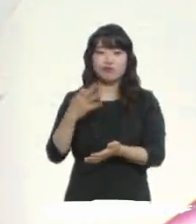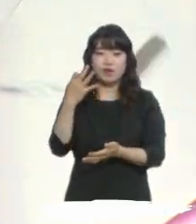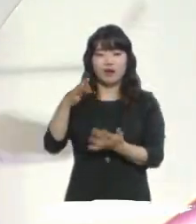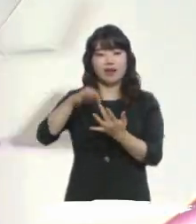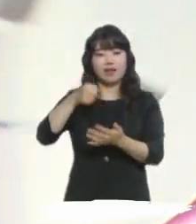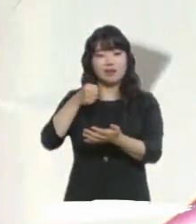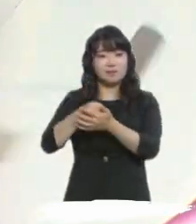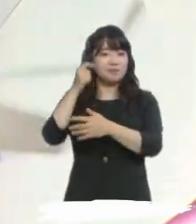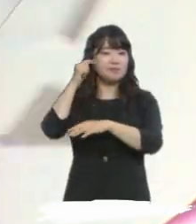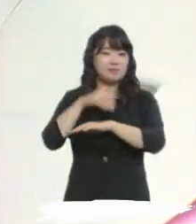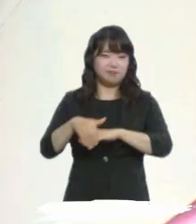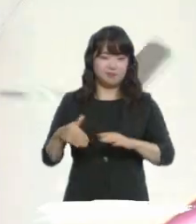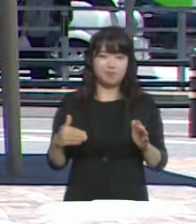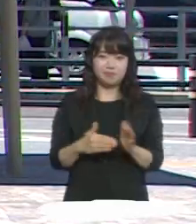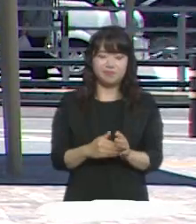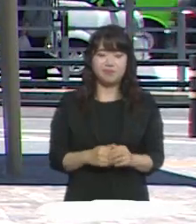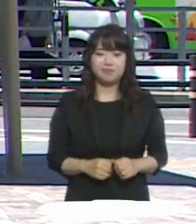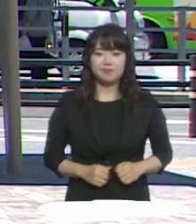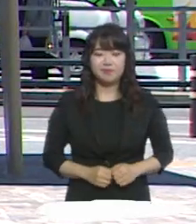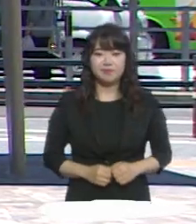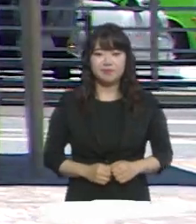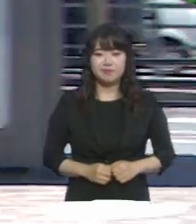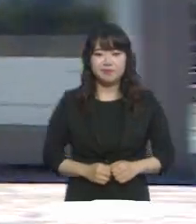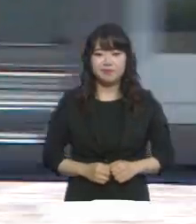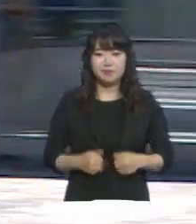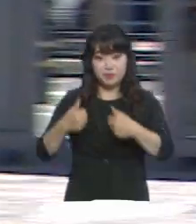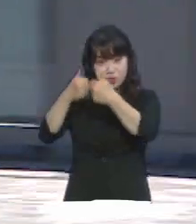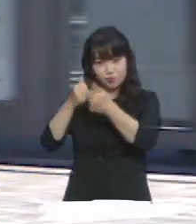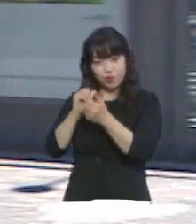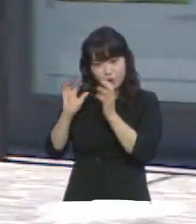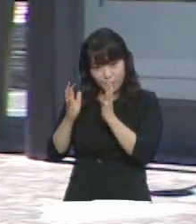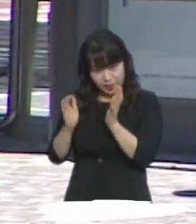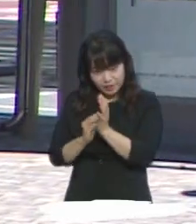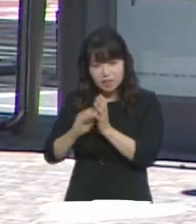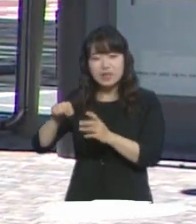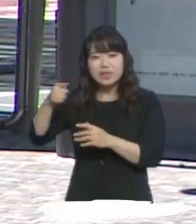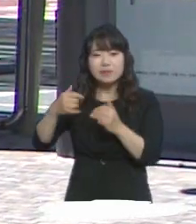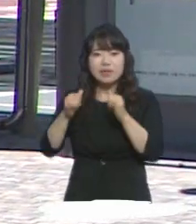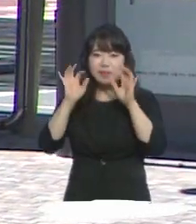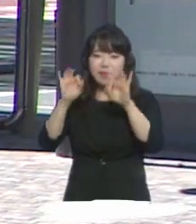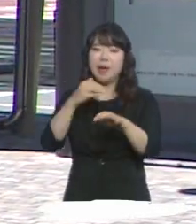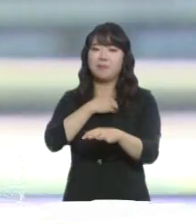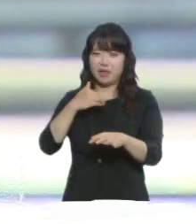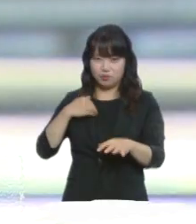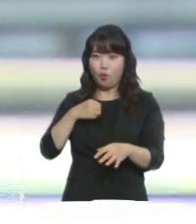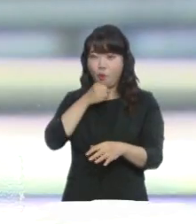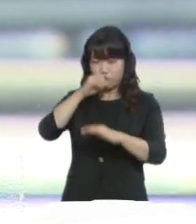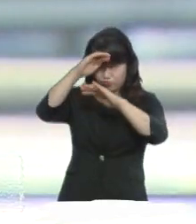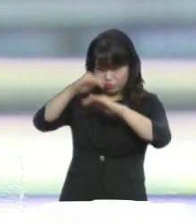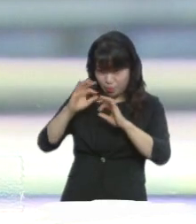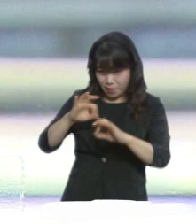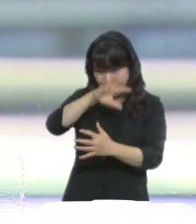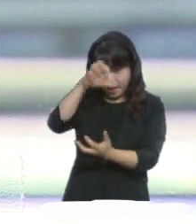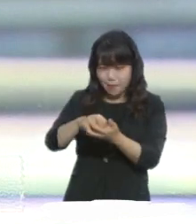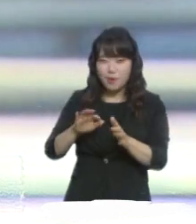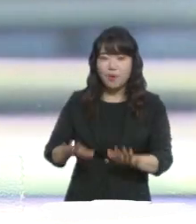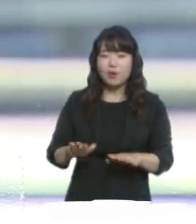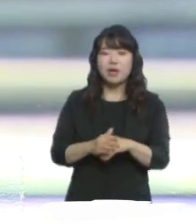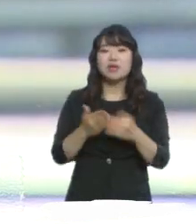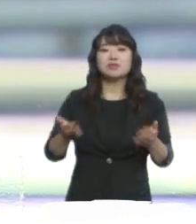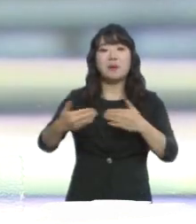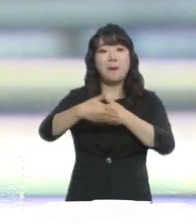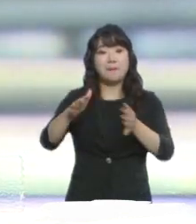잠정 선정했다고 설명했습니다. 위원회 심의와 주민 만족도 조사 등을 반영해 올해 스마트